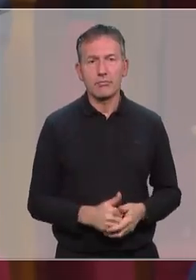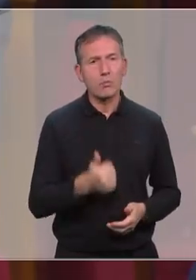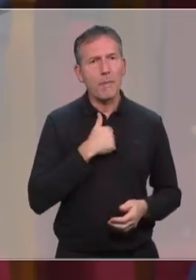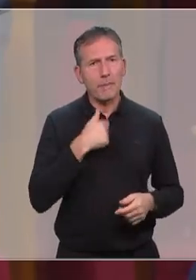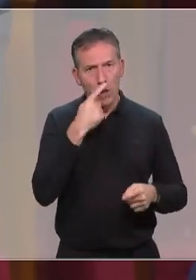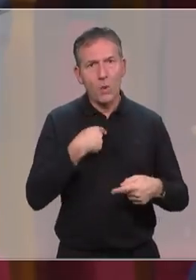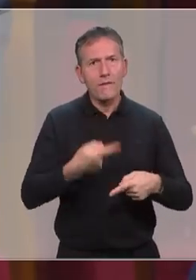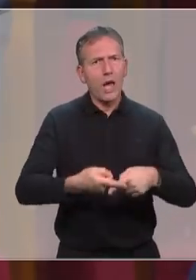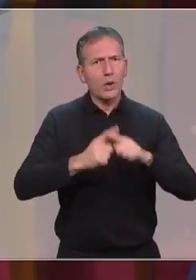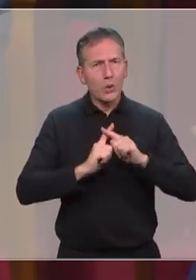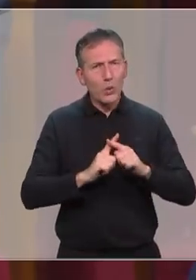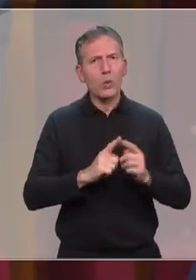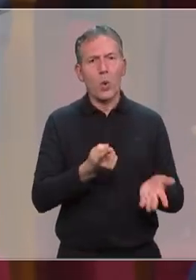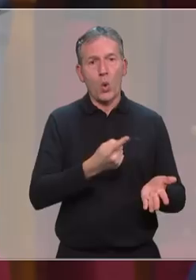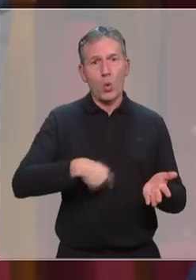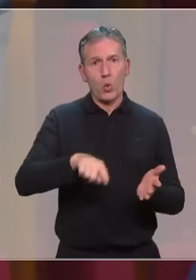convaincue, c'est